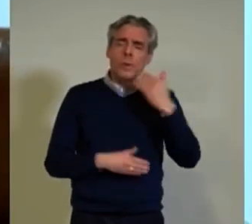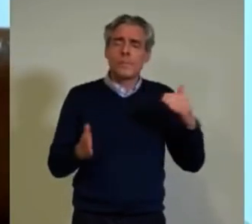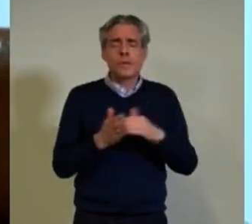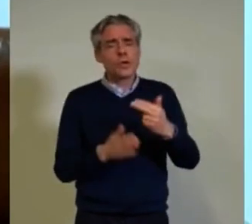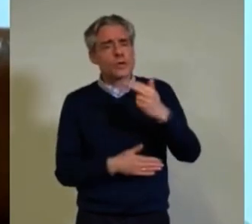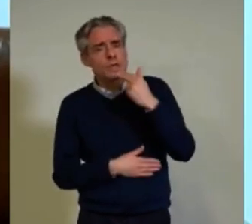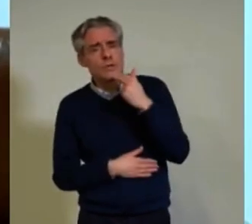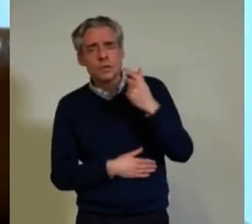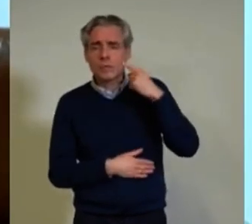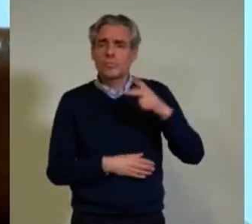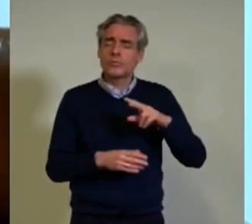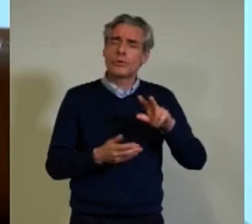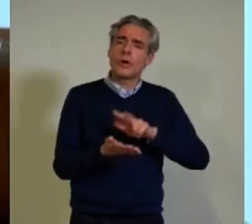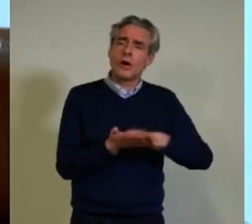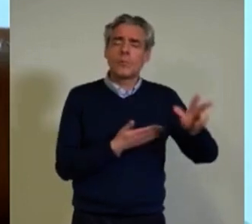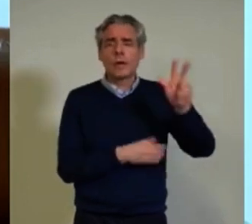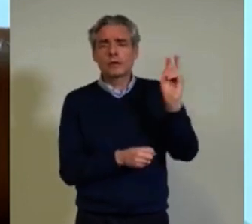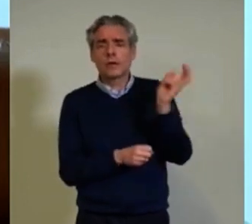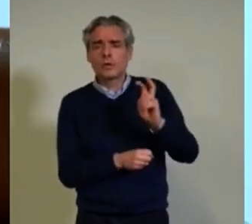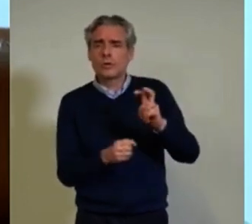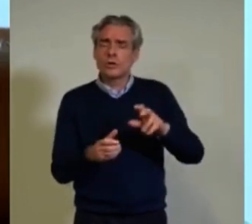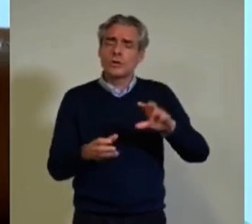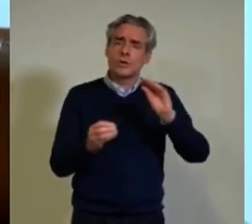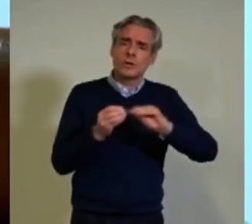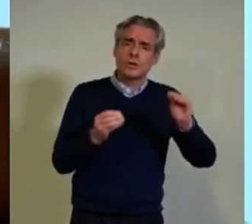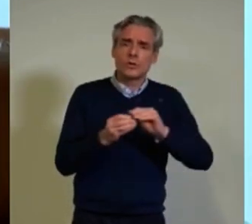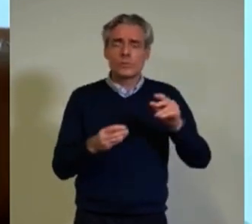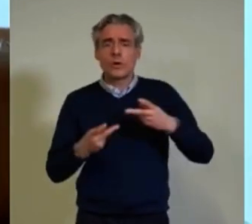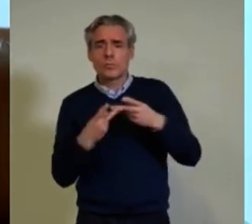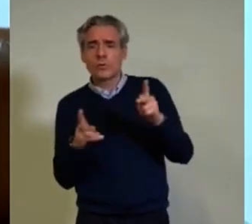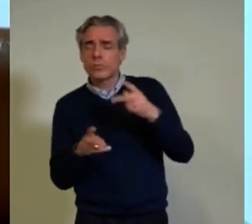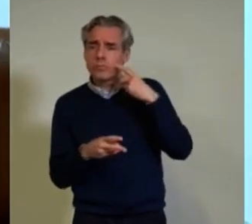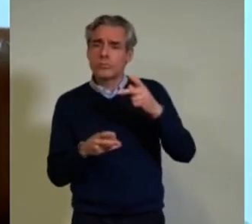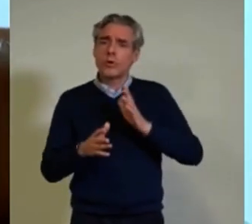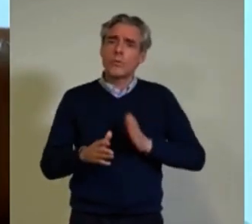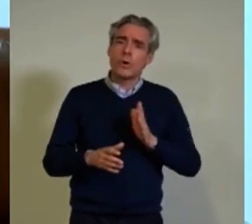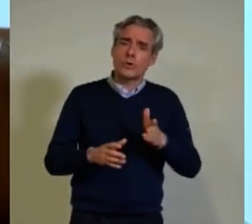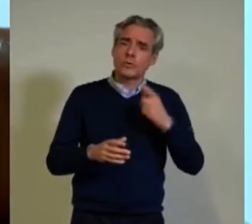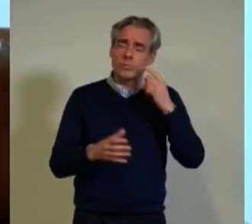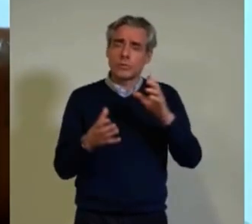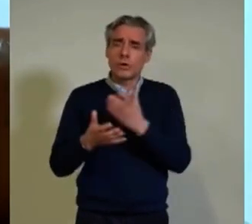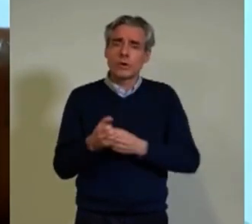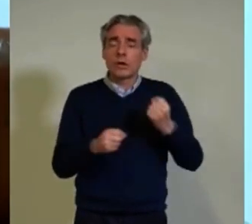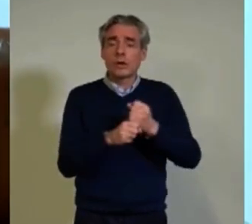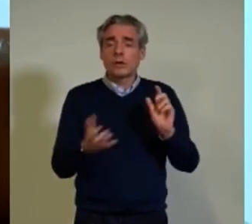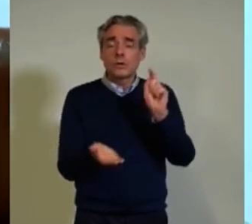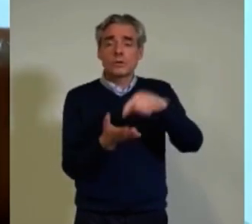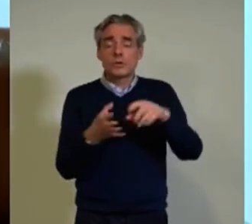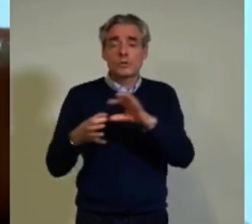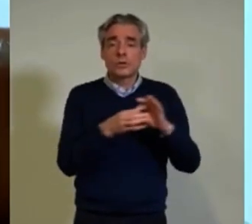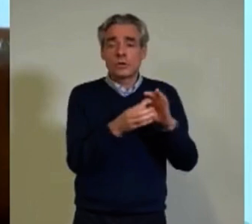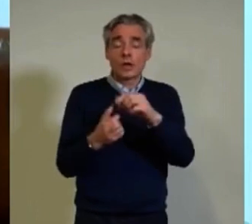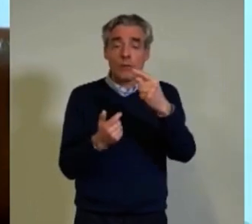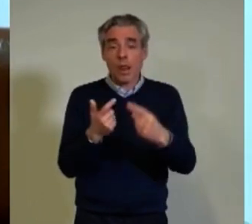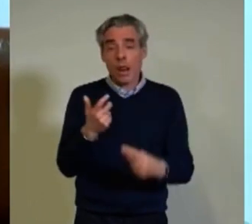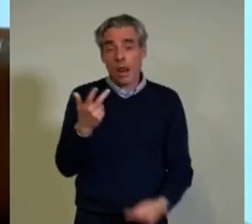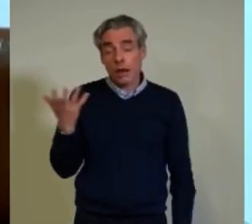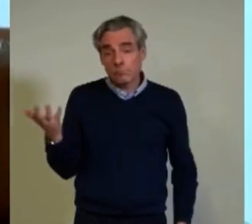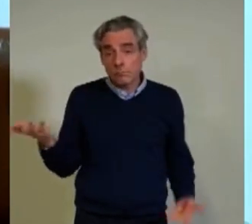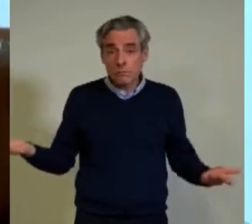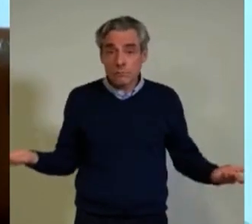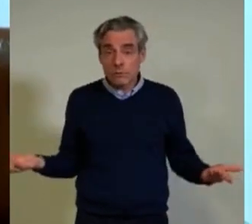l'empreinte écologique des équipements communaux, contribuer au plan Bordeaux grandeur nature, développer des lieux de solidarité, etc., des besoins pour tous les quartiers. Oui,